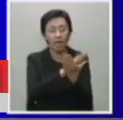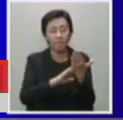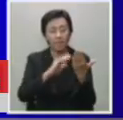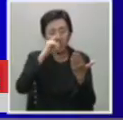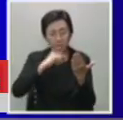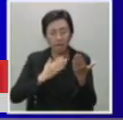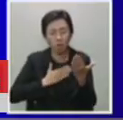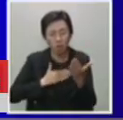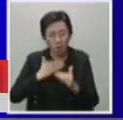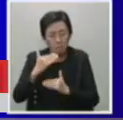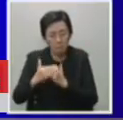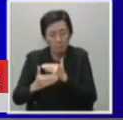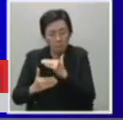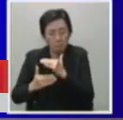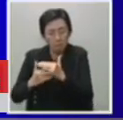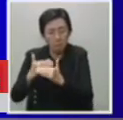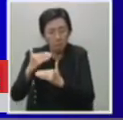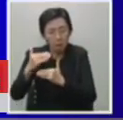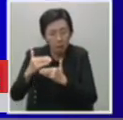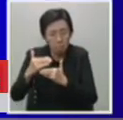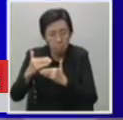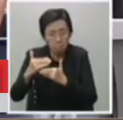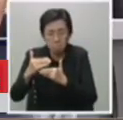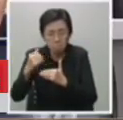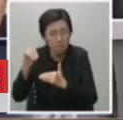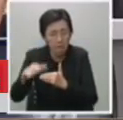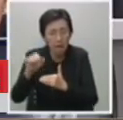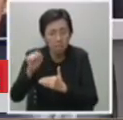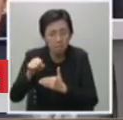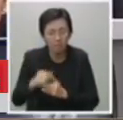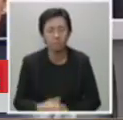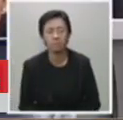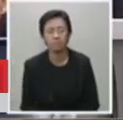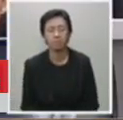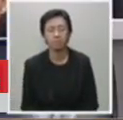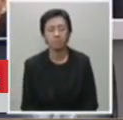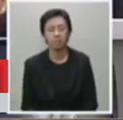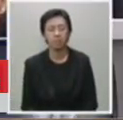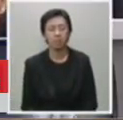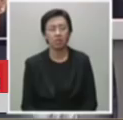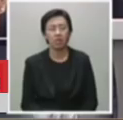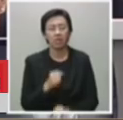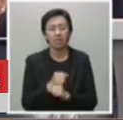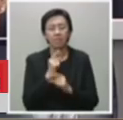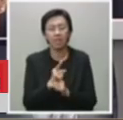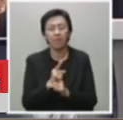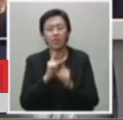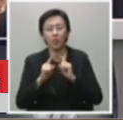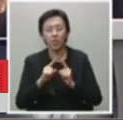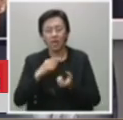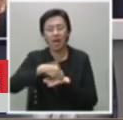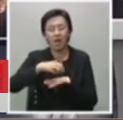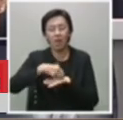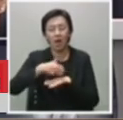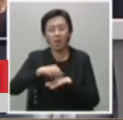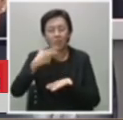ปได้ใช่หรือไม่ครับท่านนายกรัฐมนตรีครับเพียงแต่ท่านไม่ได้ทำตามสัญญาที่ท่านให้ไว้ใ